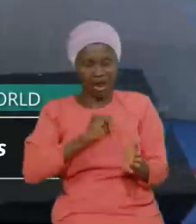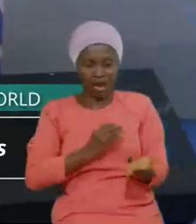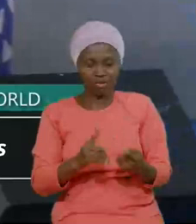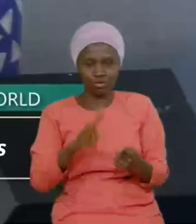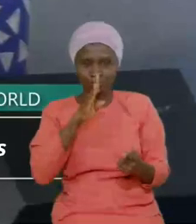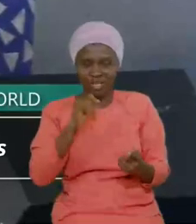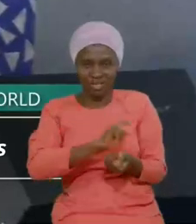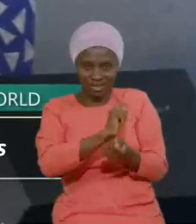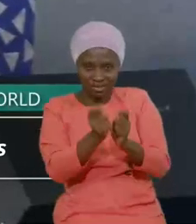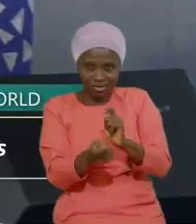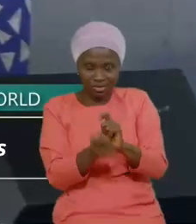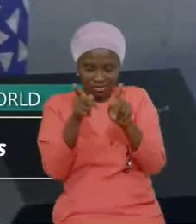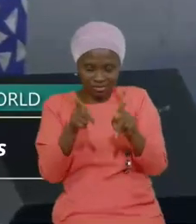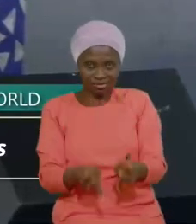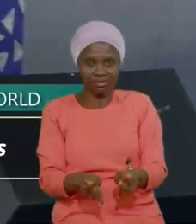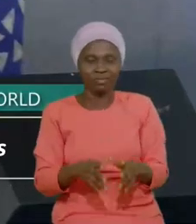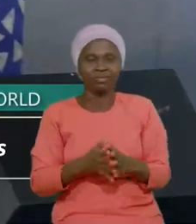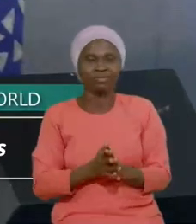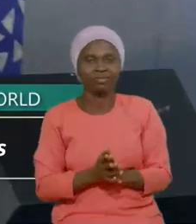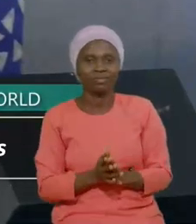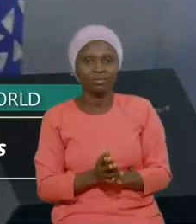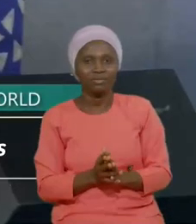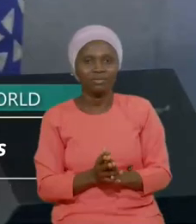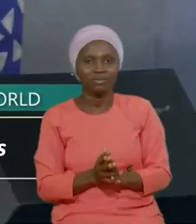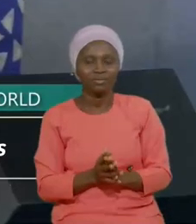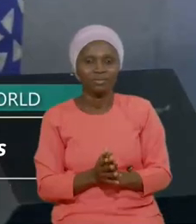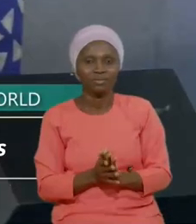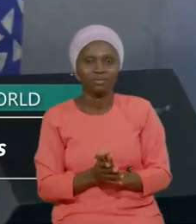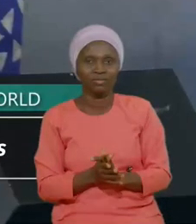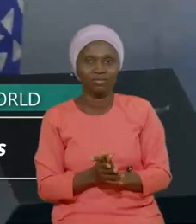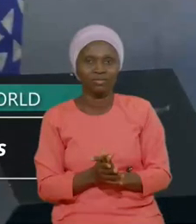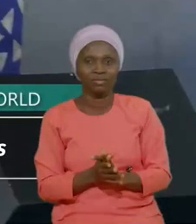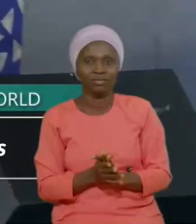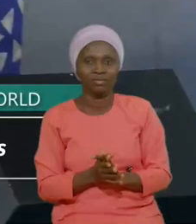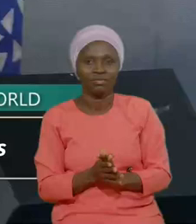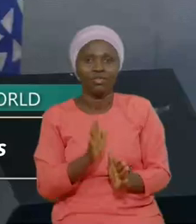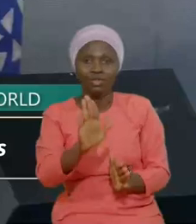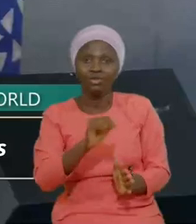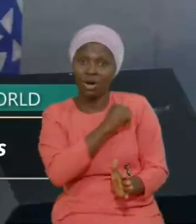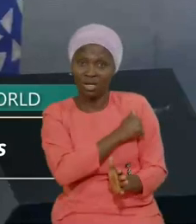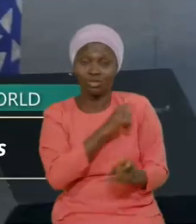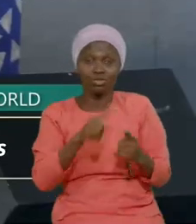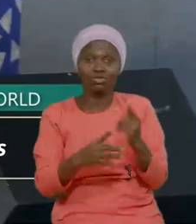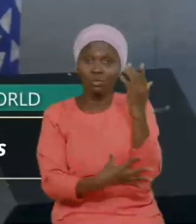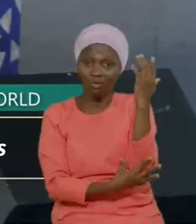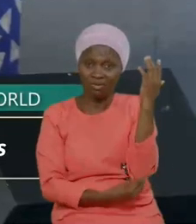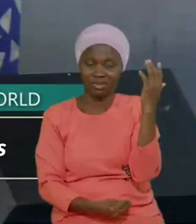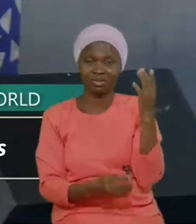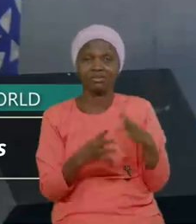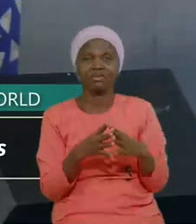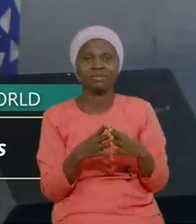Les problèmes ne vont pas te faire battre en retraite, mais les problèmes doivent t'amener à avoir une attitude positive, à devenir un agent de